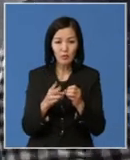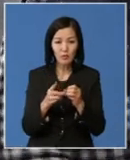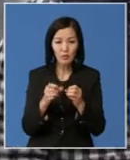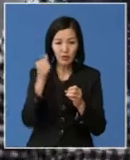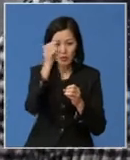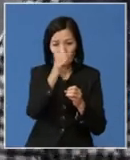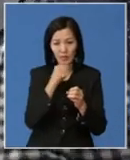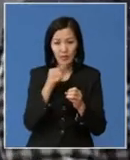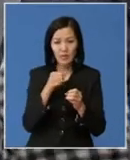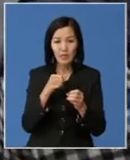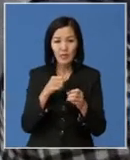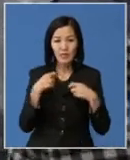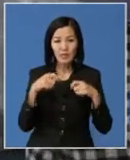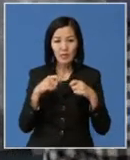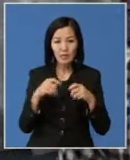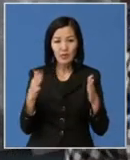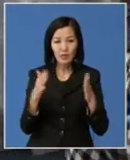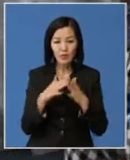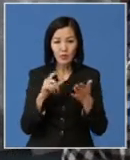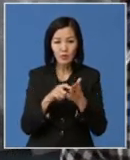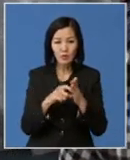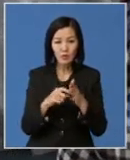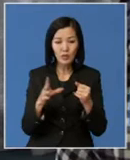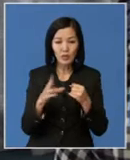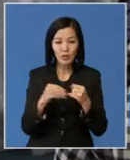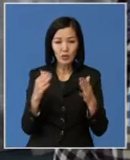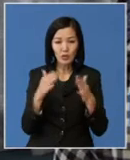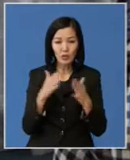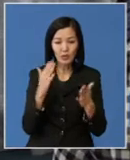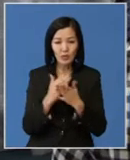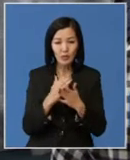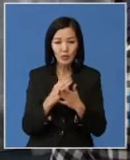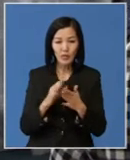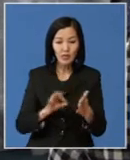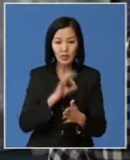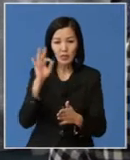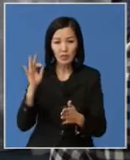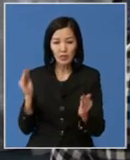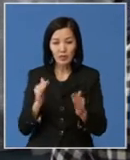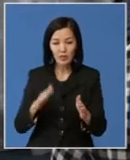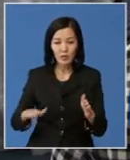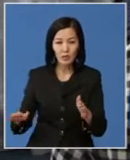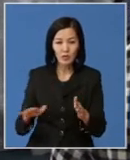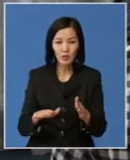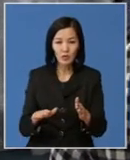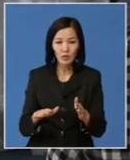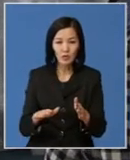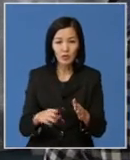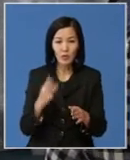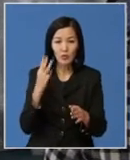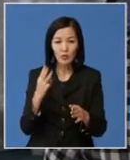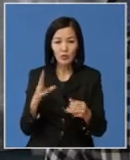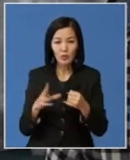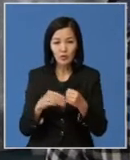аралығында сізде сатылған 4 пәтер бір жер үй тіркелген. Әрі шығыс шағын ауданында неге екені бір өзіңізде ғана қатар жатқан 3 бірдей